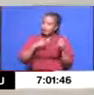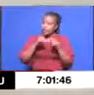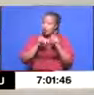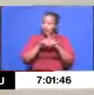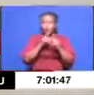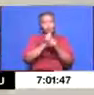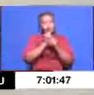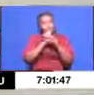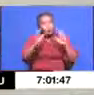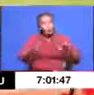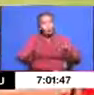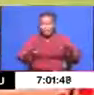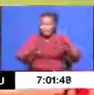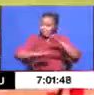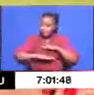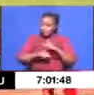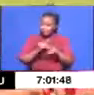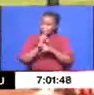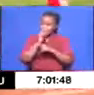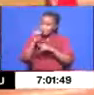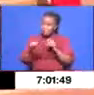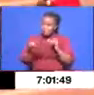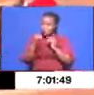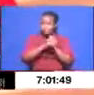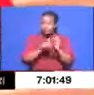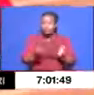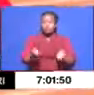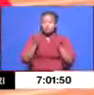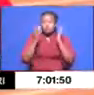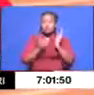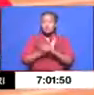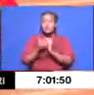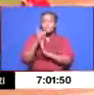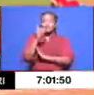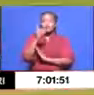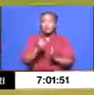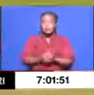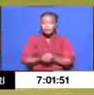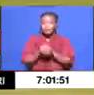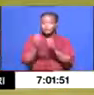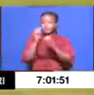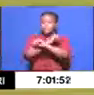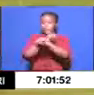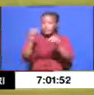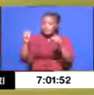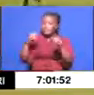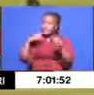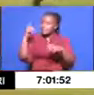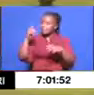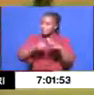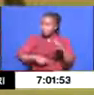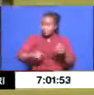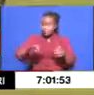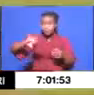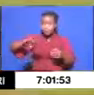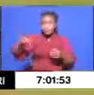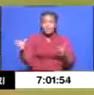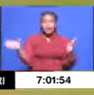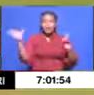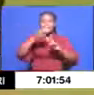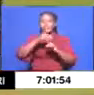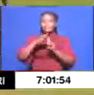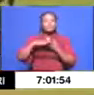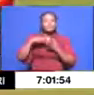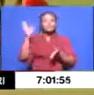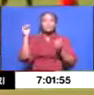taifa hili kupiga hatua kubwa katika maendeleo. Rais alisema kaunti zinaweza kufikia mengi katika maendeleo,